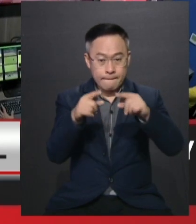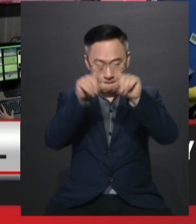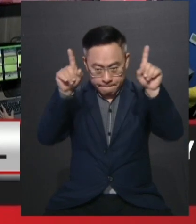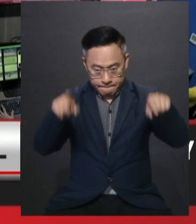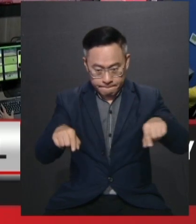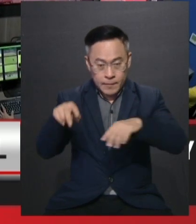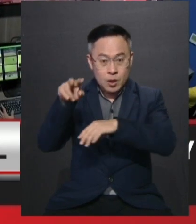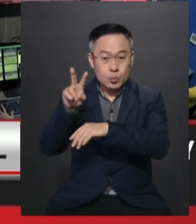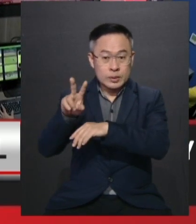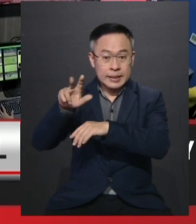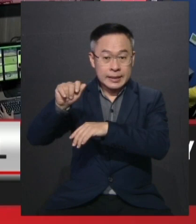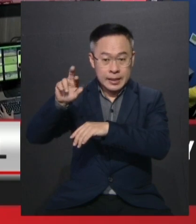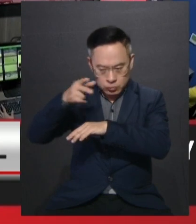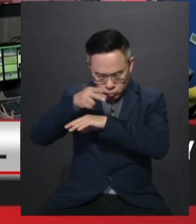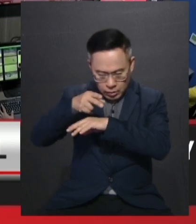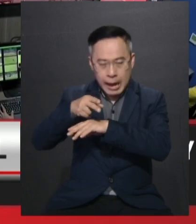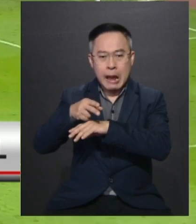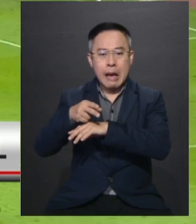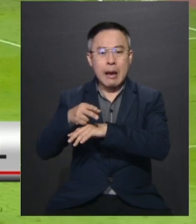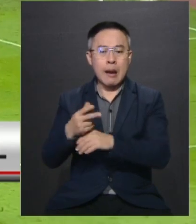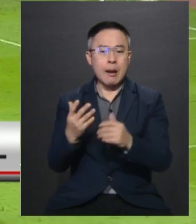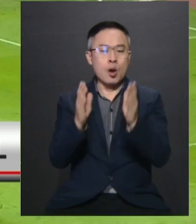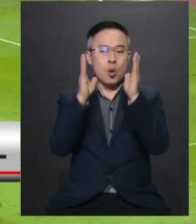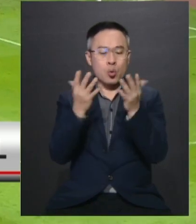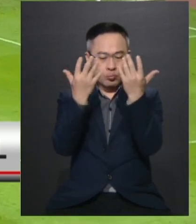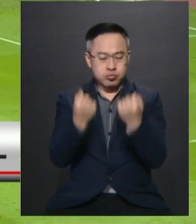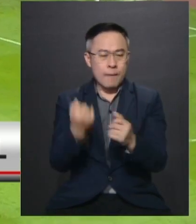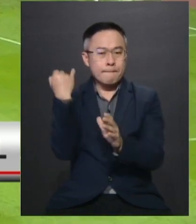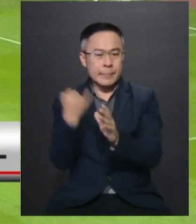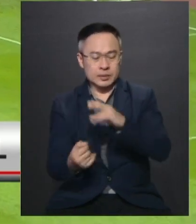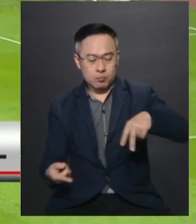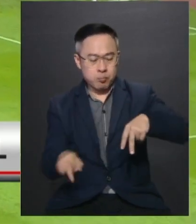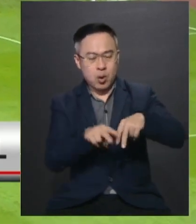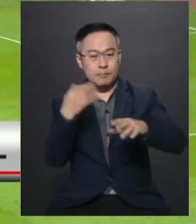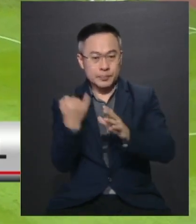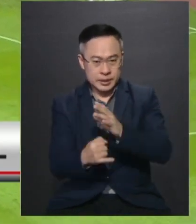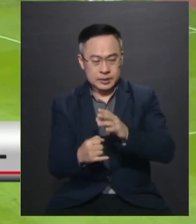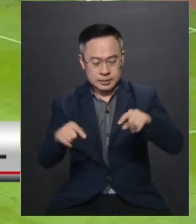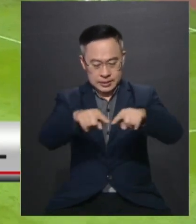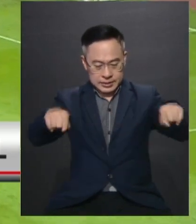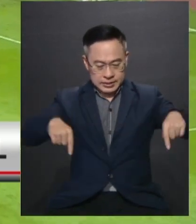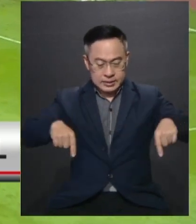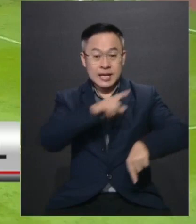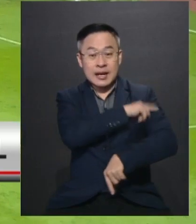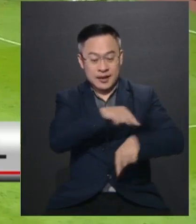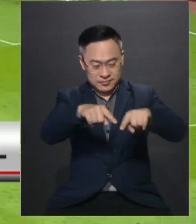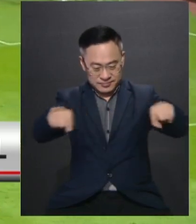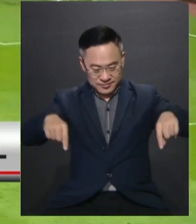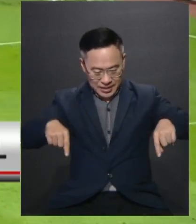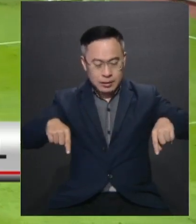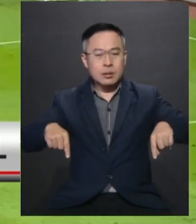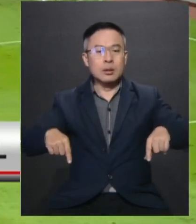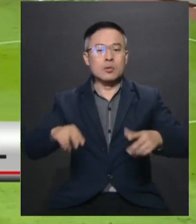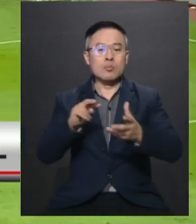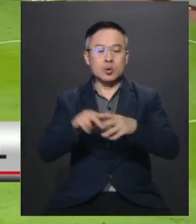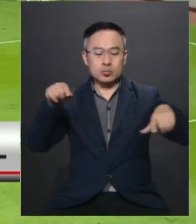VRแล้วมันโดนจริงๆนะฮะก็เลยเป็นจุดโทษให้กับBangkokครับ weat ครับรับหน้าที่สังหารลูกนี้ไม่พลาด